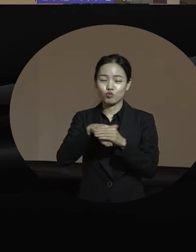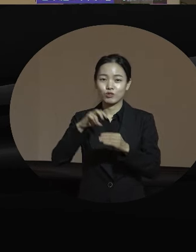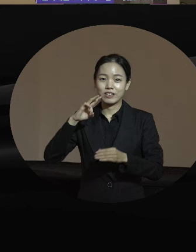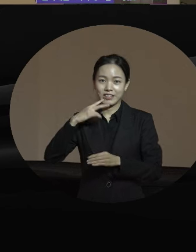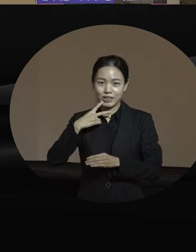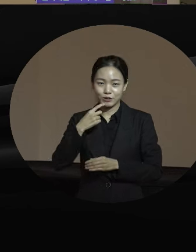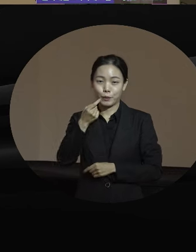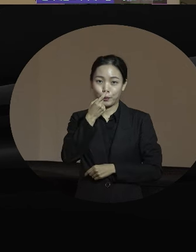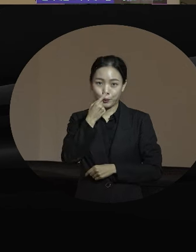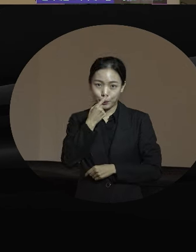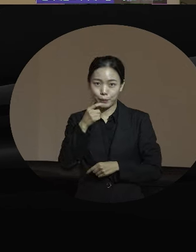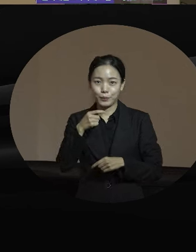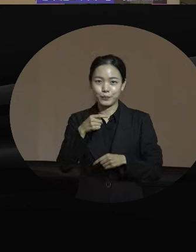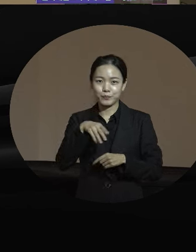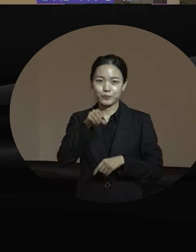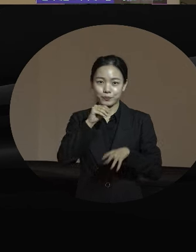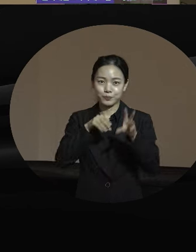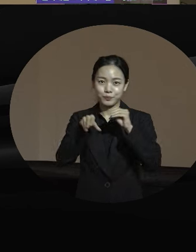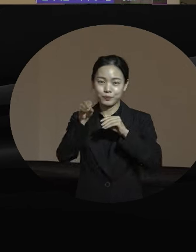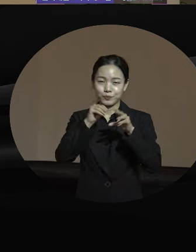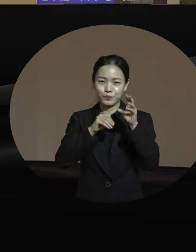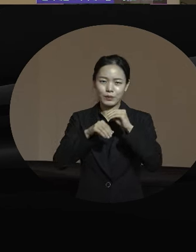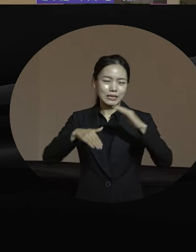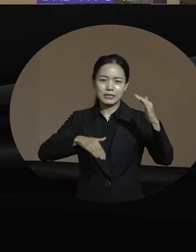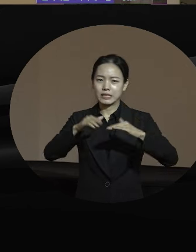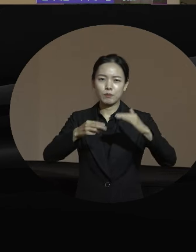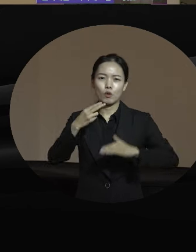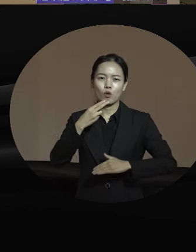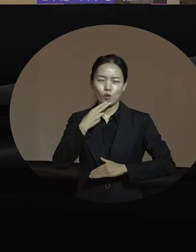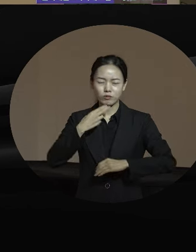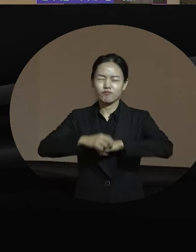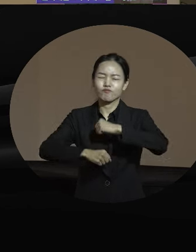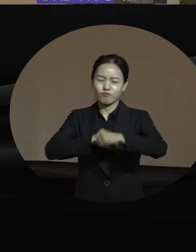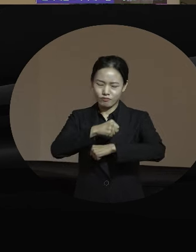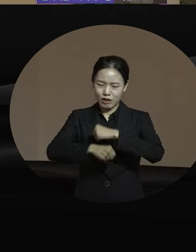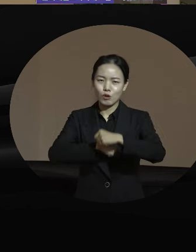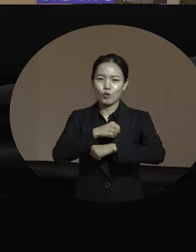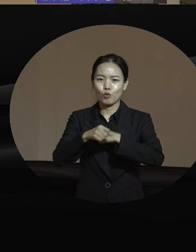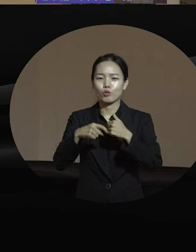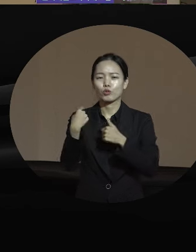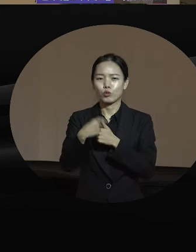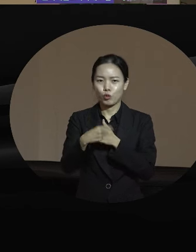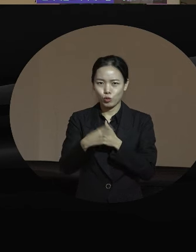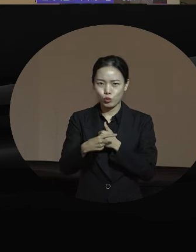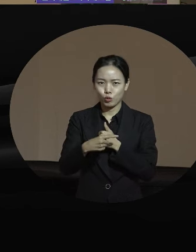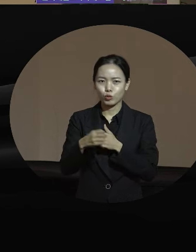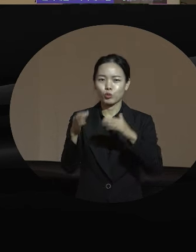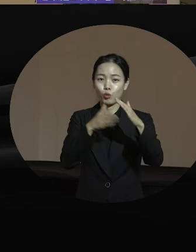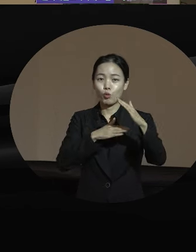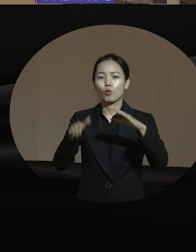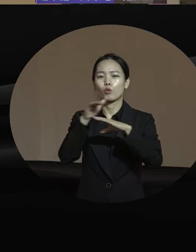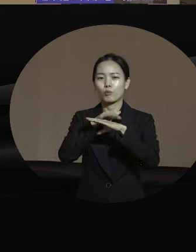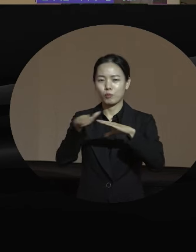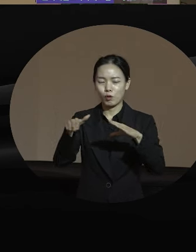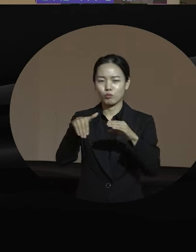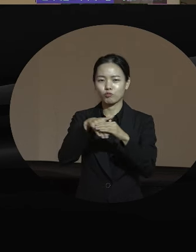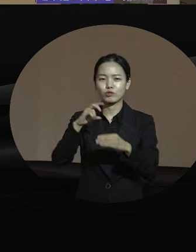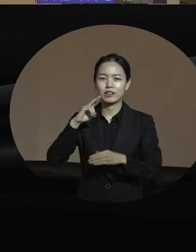목표로 차별 없이 자유롭게 누리는 문화예술 교육, 공정한 문화예술 교육의 접근기의 보장을 제시하기도 했습니다.